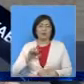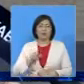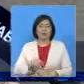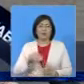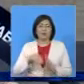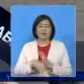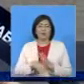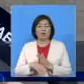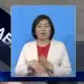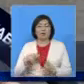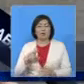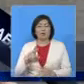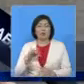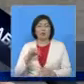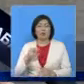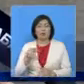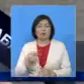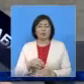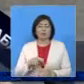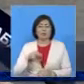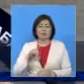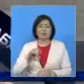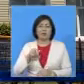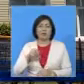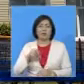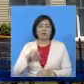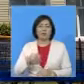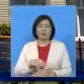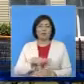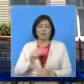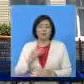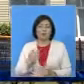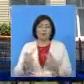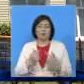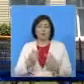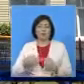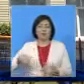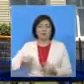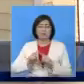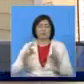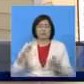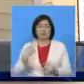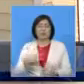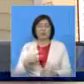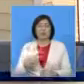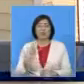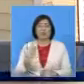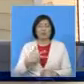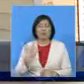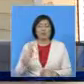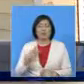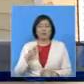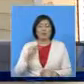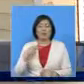ключицы справа, а также с переломами таза. К сожалению, директора школ номер 20 и 33